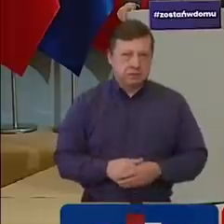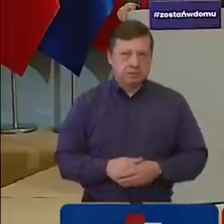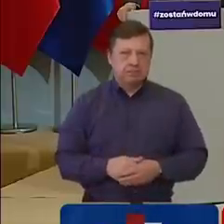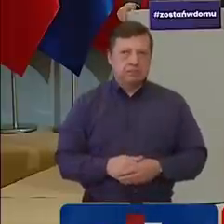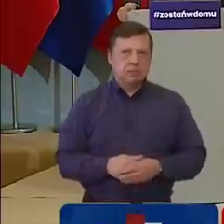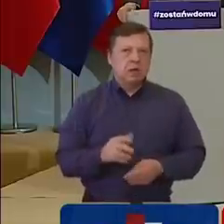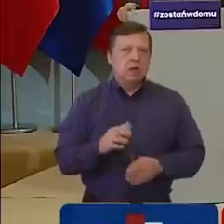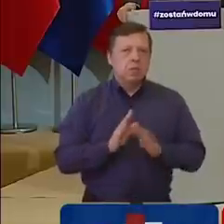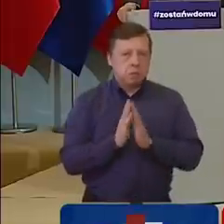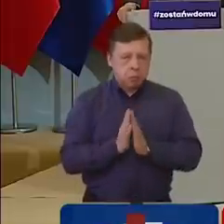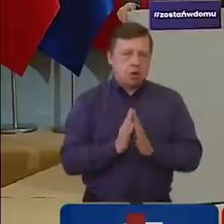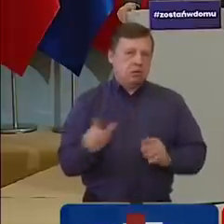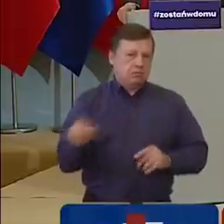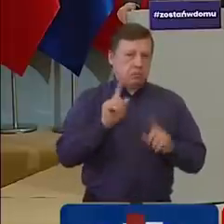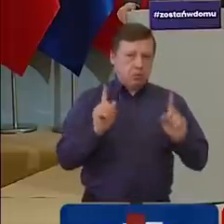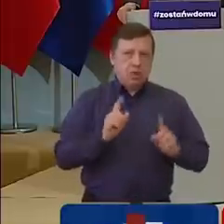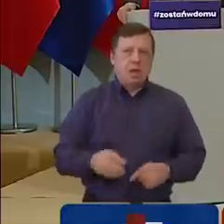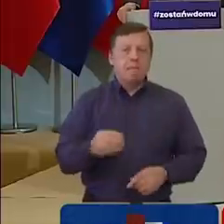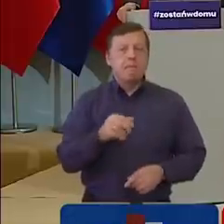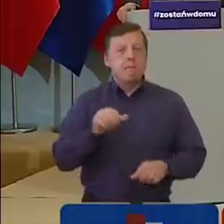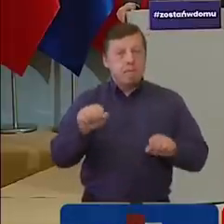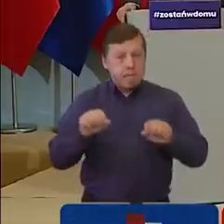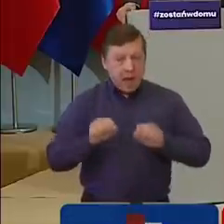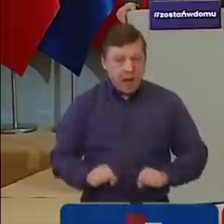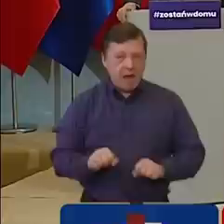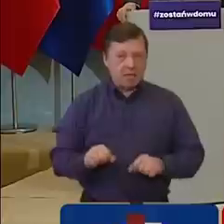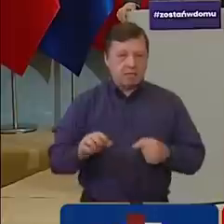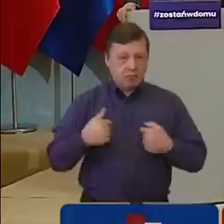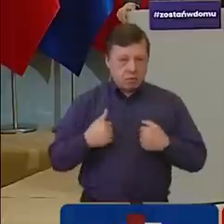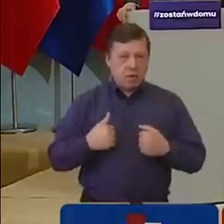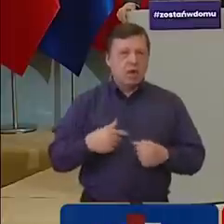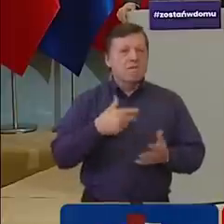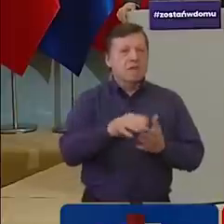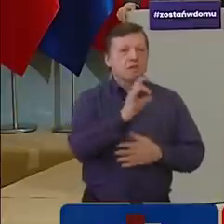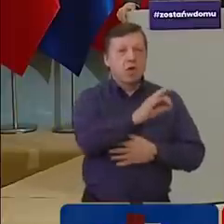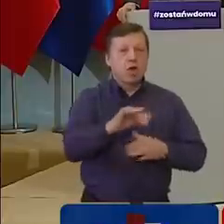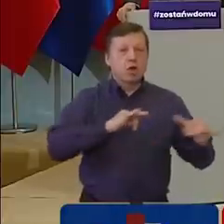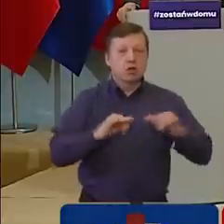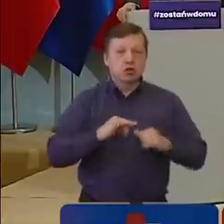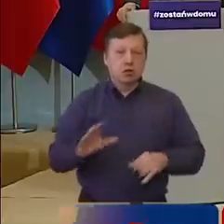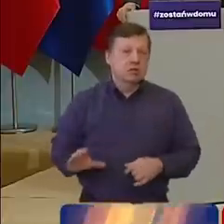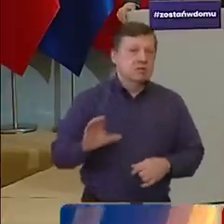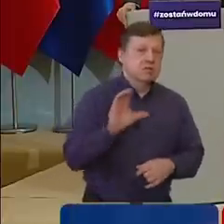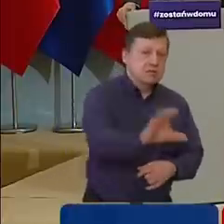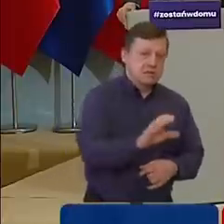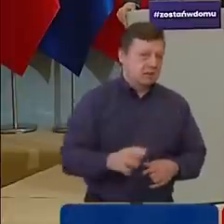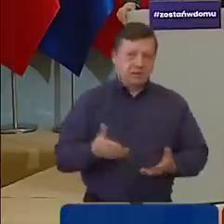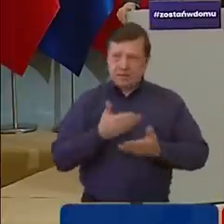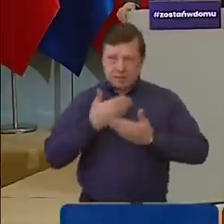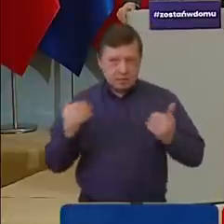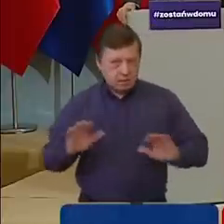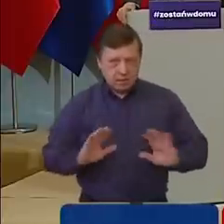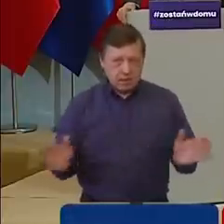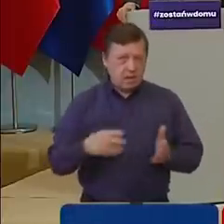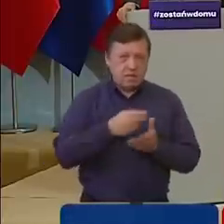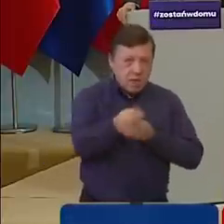nalegam, żeby ta ostrożność była daleko posunięta. Bank nie finansuje wydatków rządowych, bank nie monetyzuje długu, bank